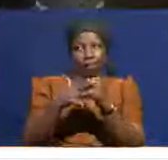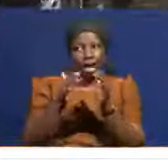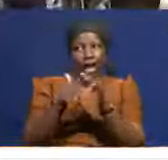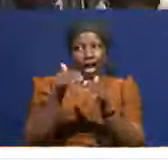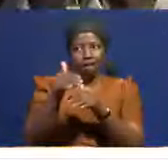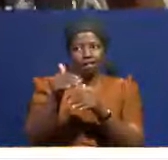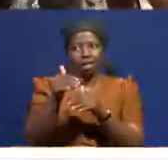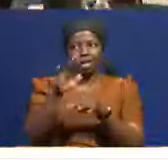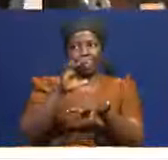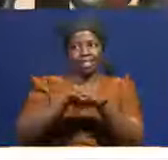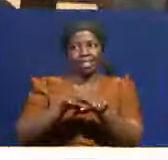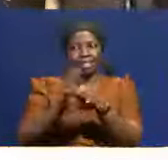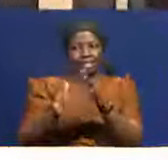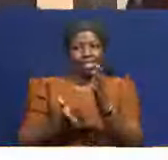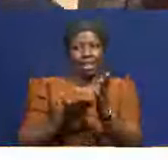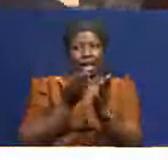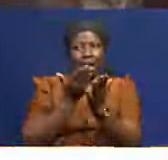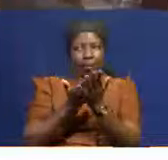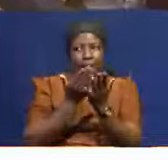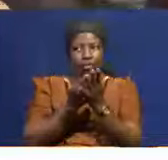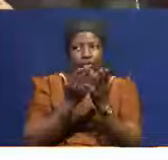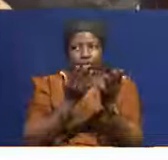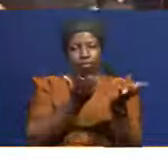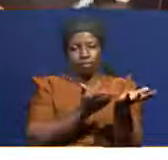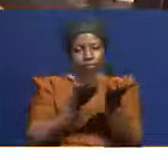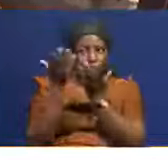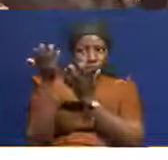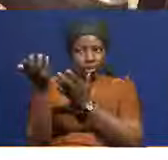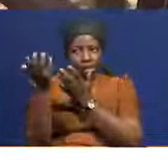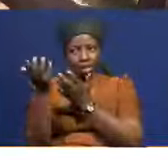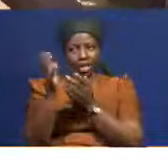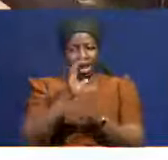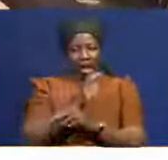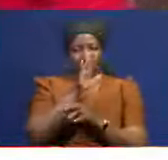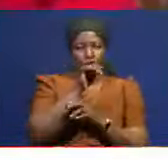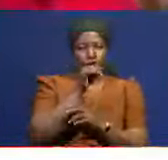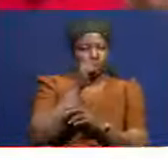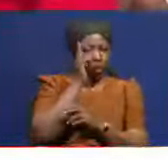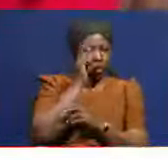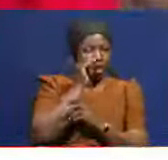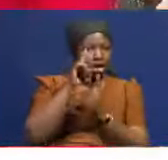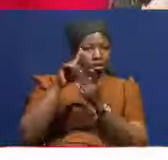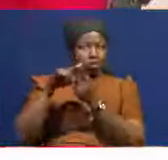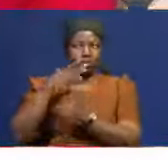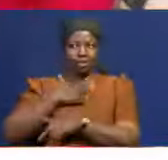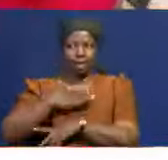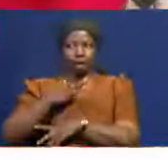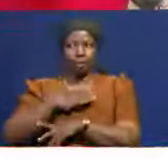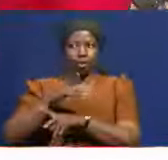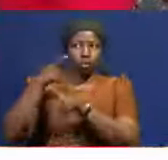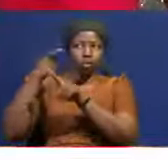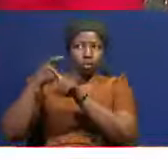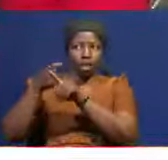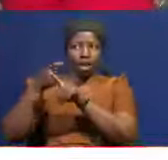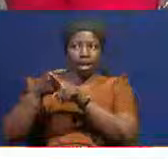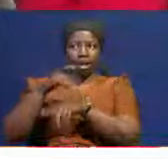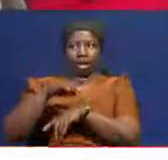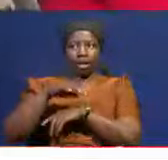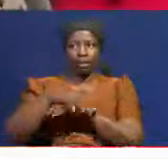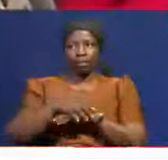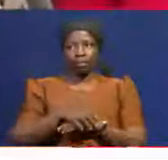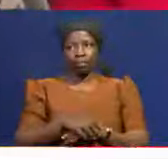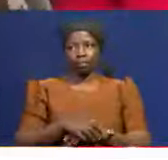kuwasafirisha wateja kutoka mjini Mombasa hadi eneo la Samburu, kaunti ya Kwale. Siku mbili baadaye mwili wake ulipatikana umetupa